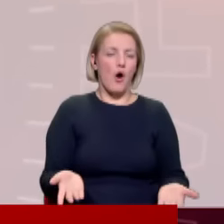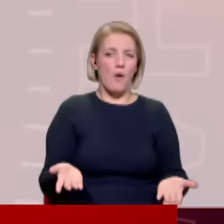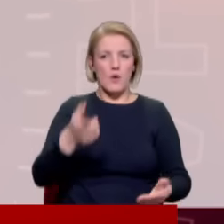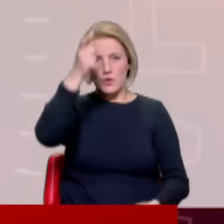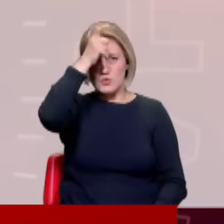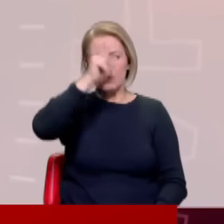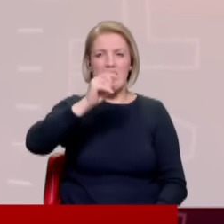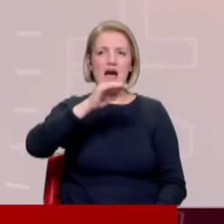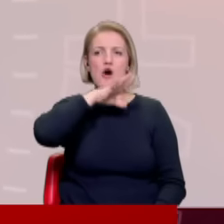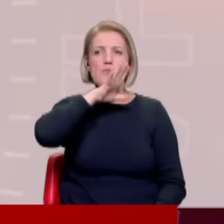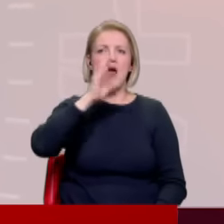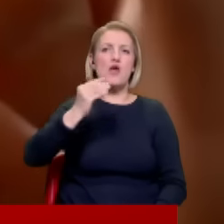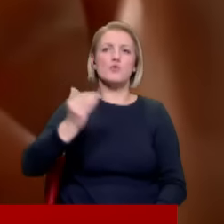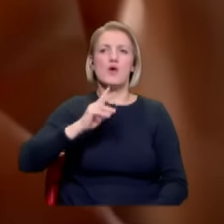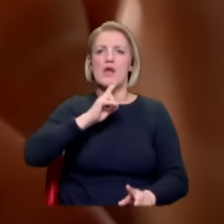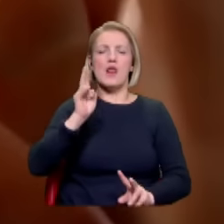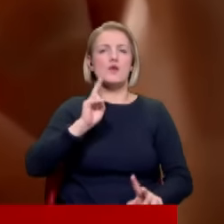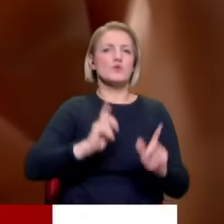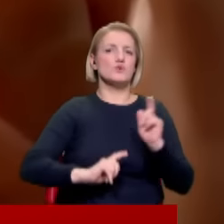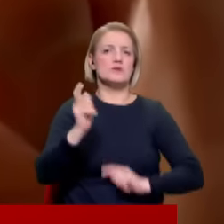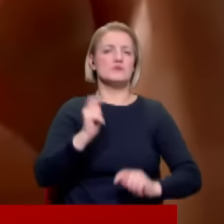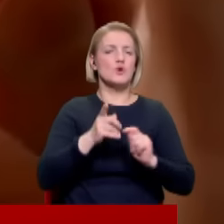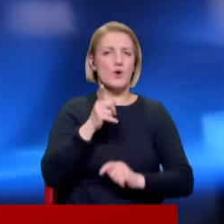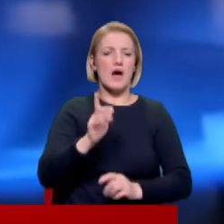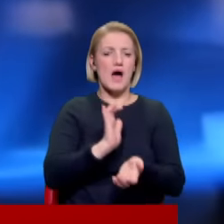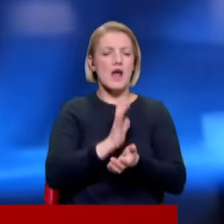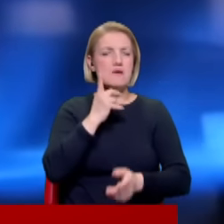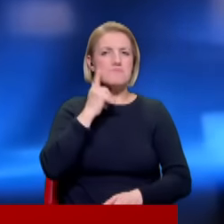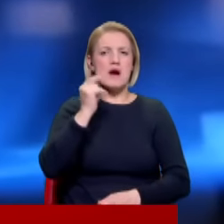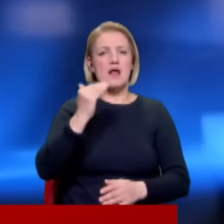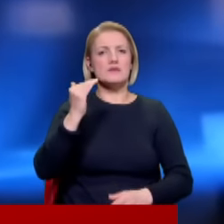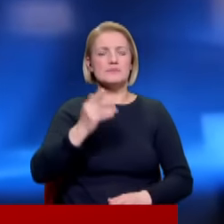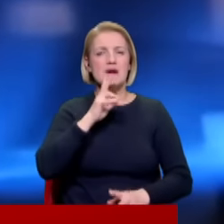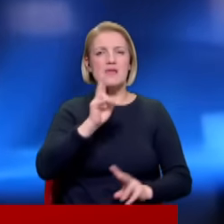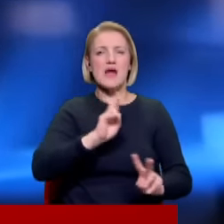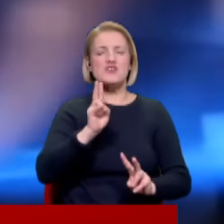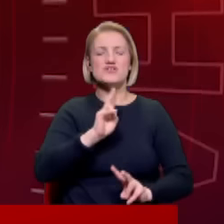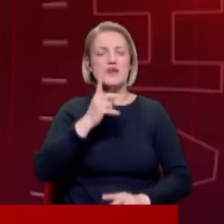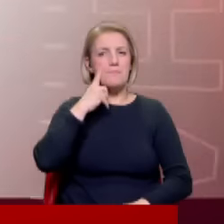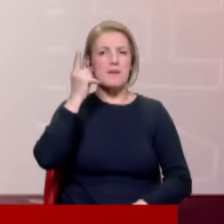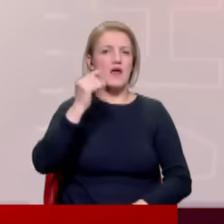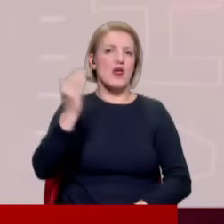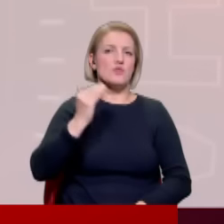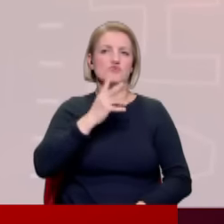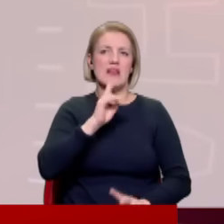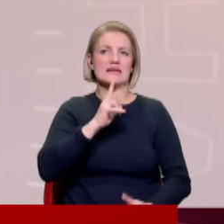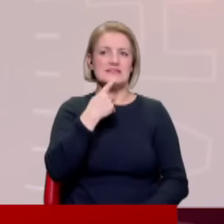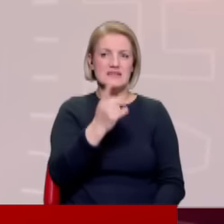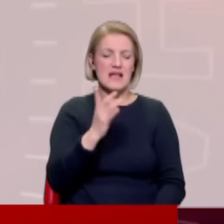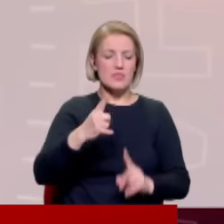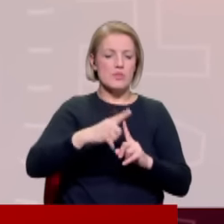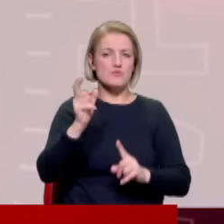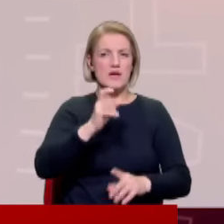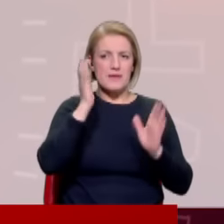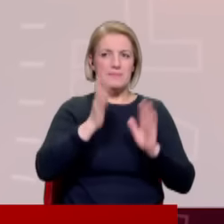Türkiye Avrupa'nın en ucuz elektriğini kullanıyor. Aile Bakanlığı azalttığı destekle övünürken Enerji Bakanı da en ucuz elektrik iddiasında bulundu. Oysa Temmuz